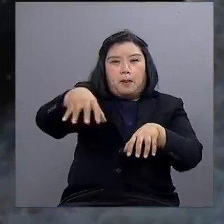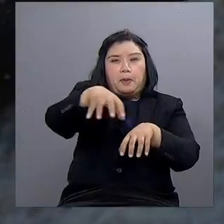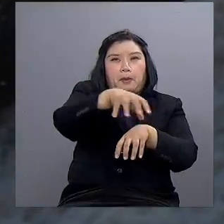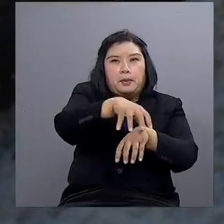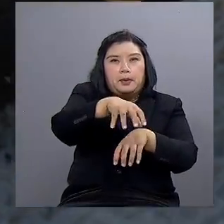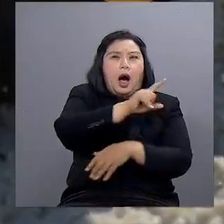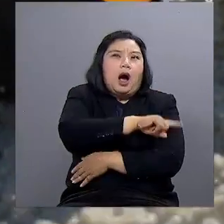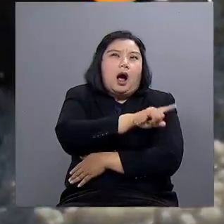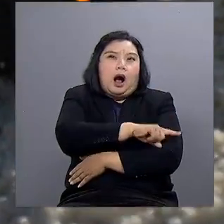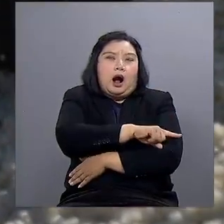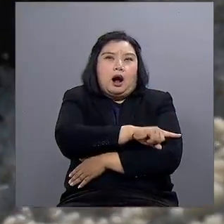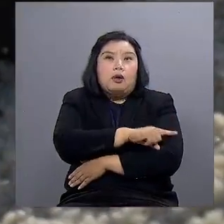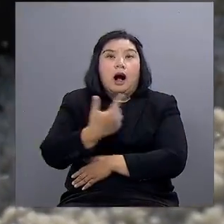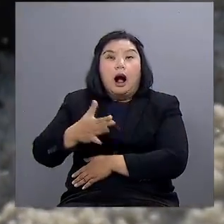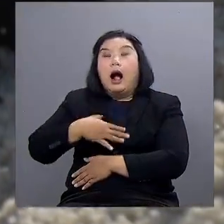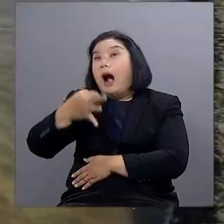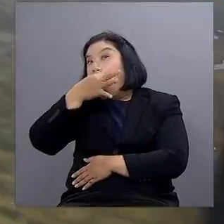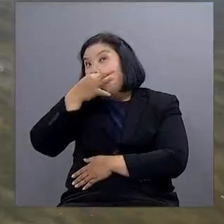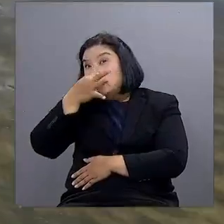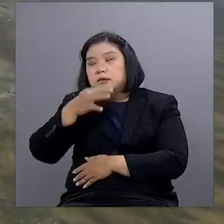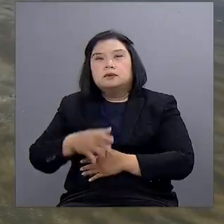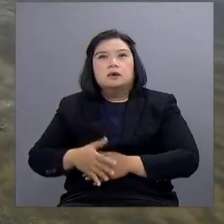คนทำนาเกลือก็คึกคักมาก